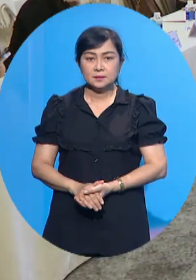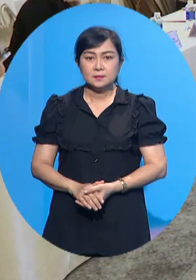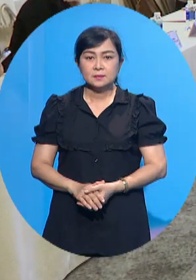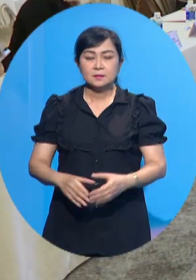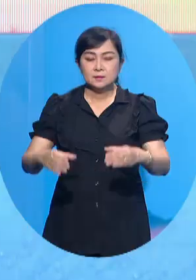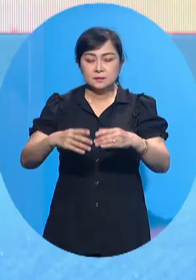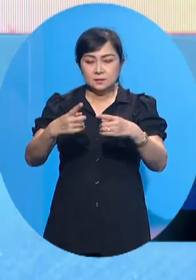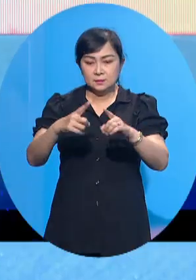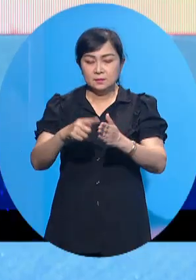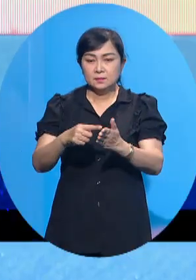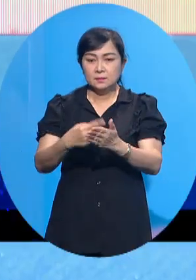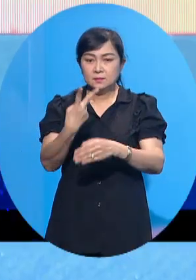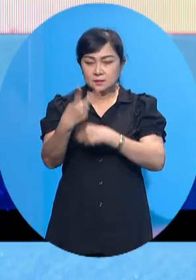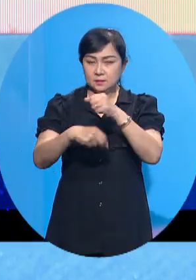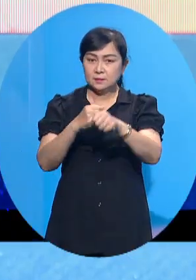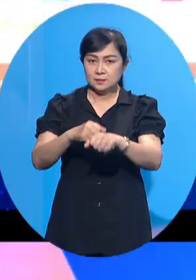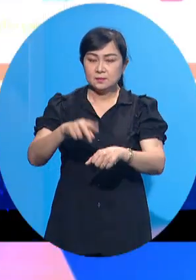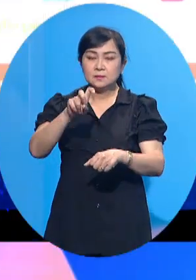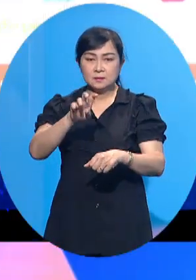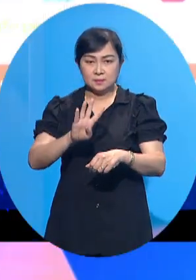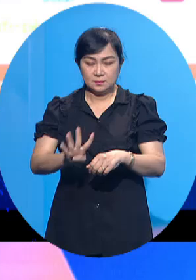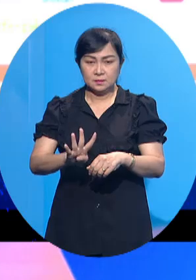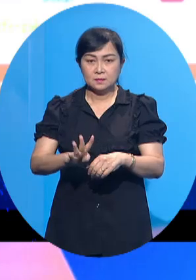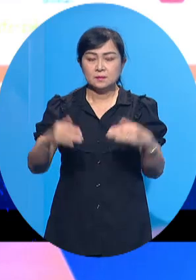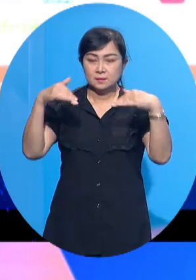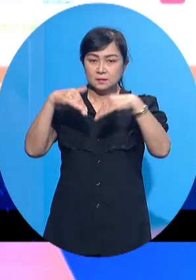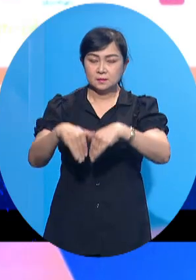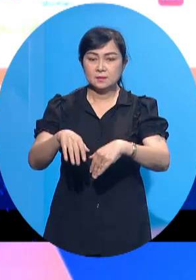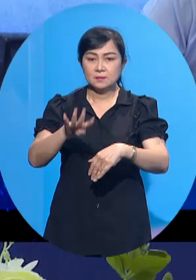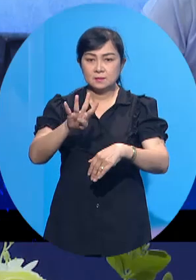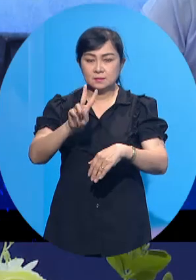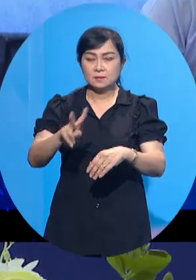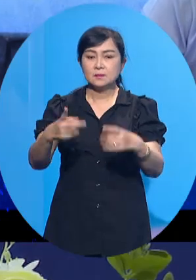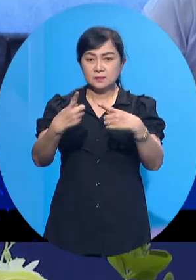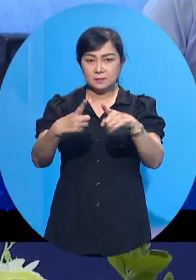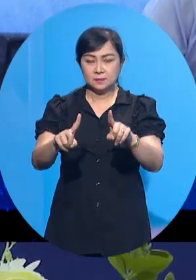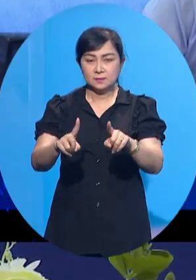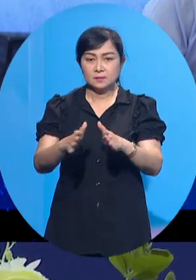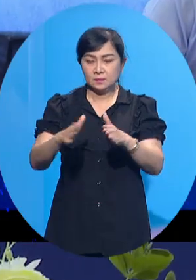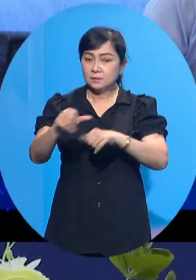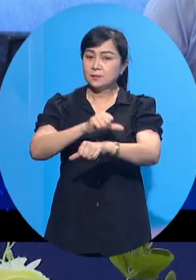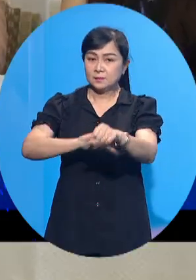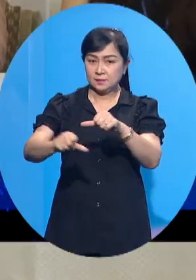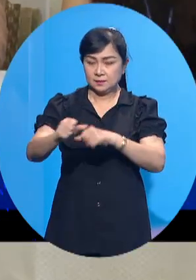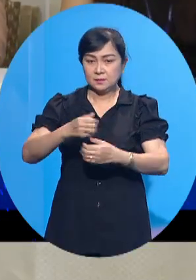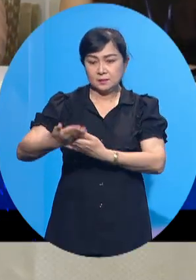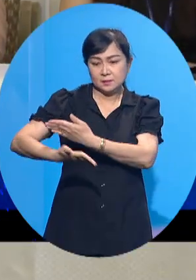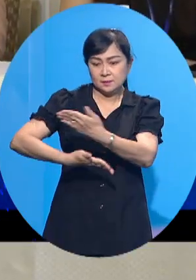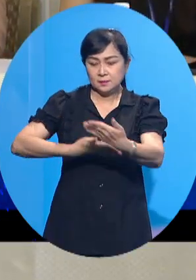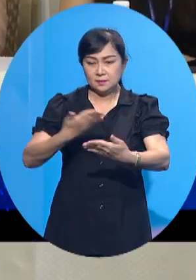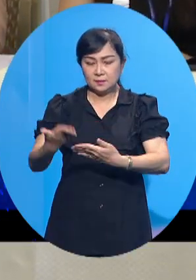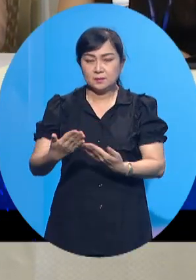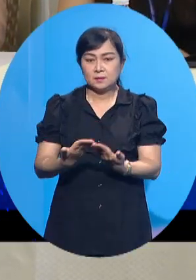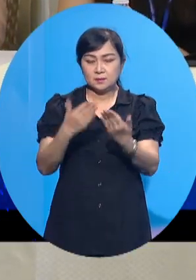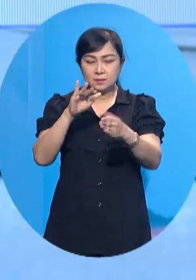Hội nghị doanh nghiệp lần thứ 2 năm 2024 có sự tham gia của 42 doanh nghiệp với nhiều hoạt động như thảo luận trao đổi đề